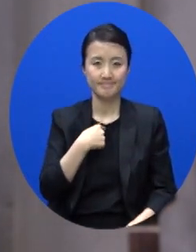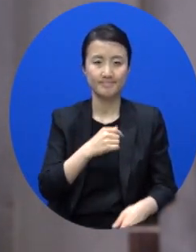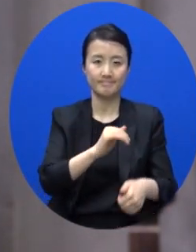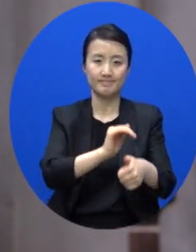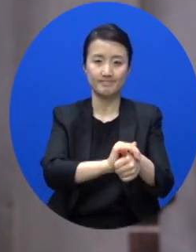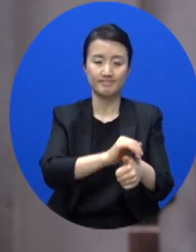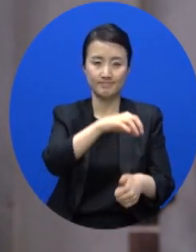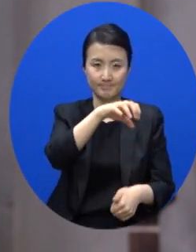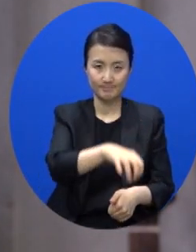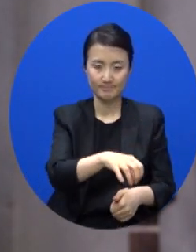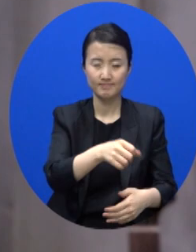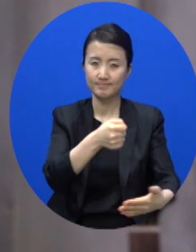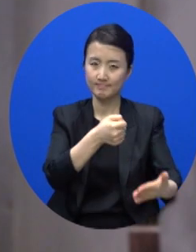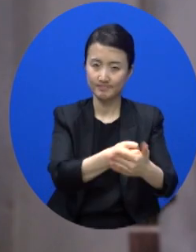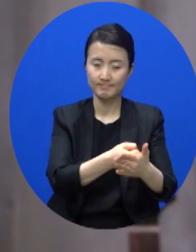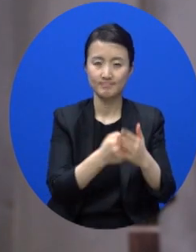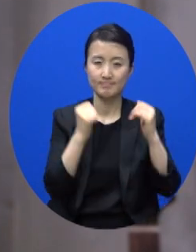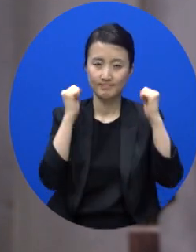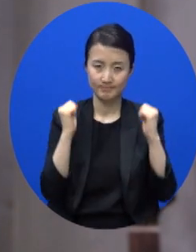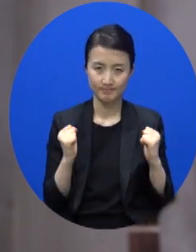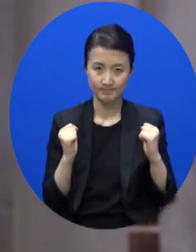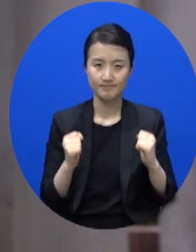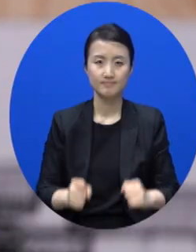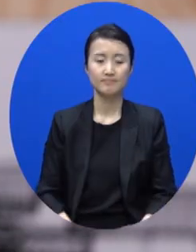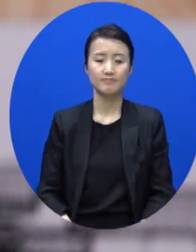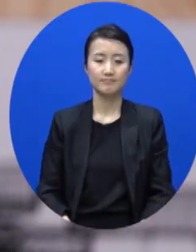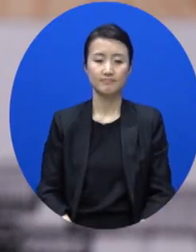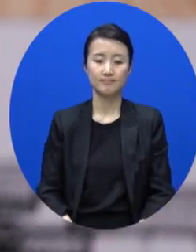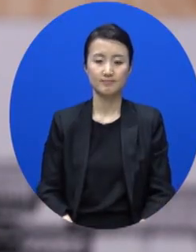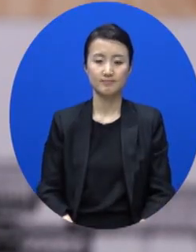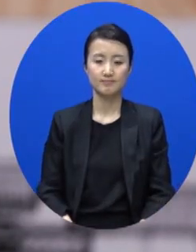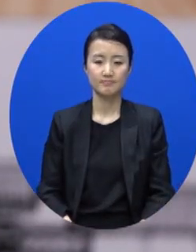경주로 정착을 하게 됐습니다.